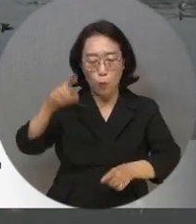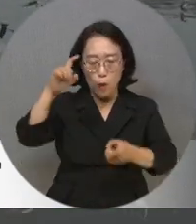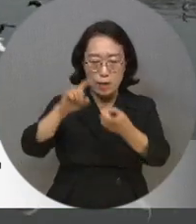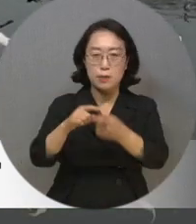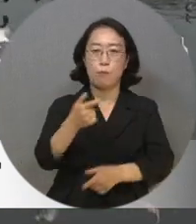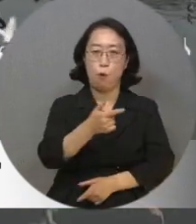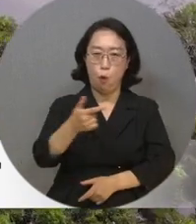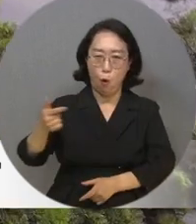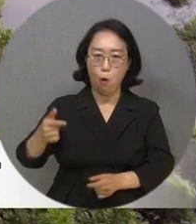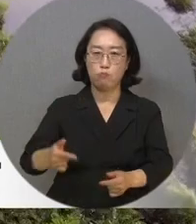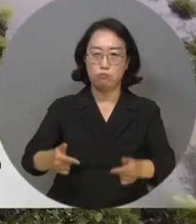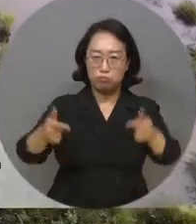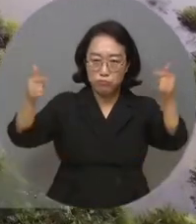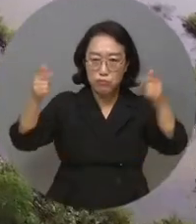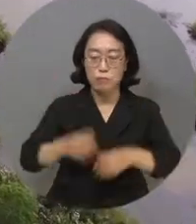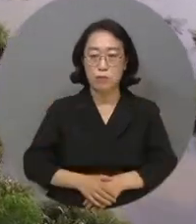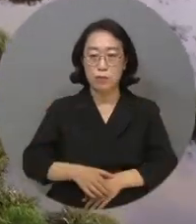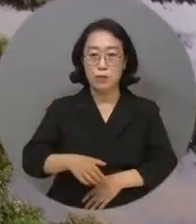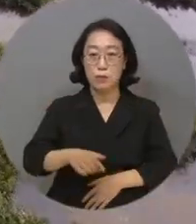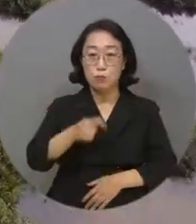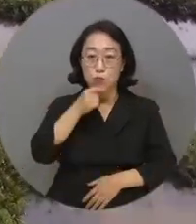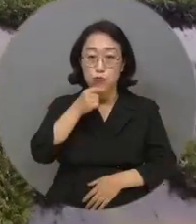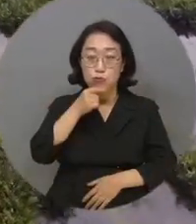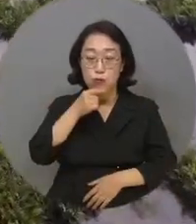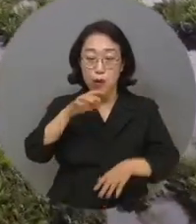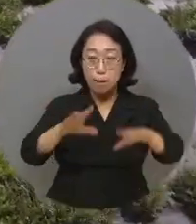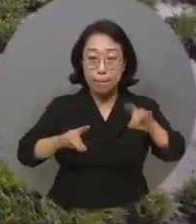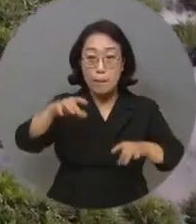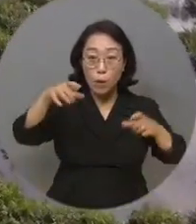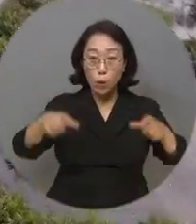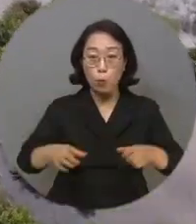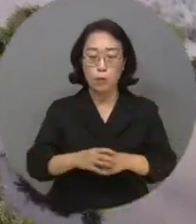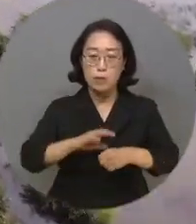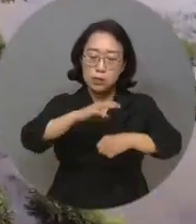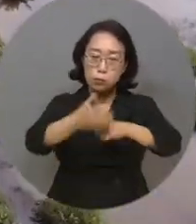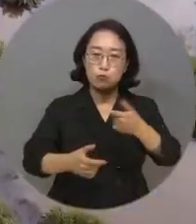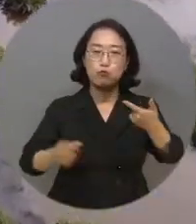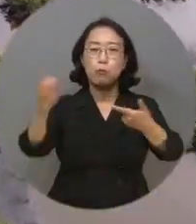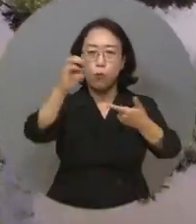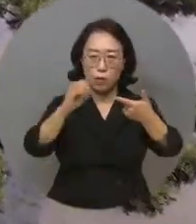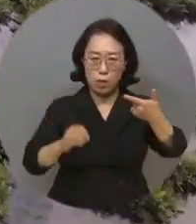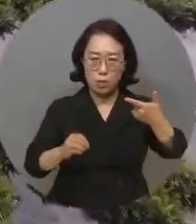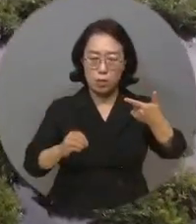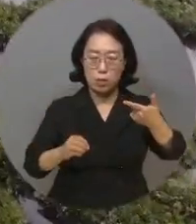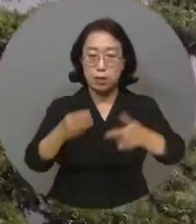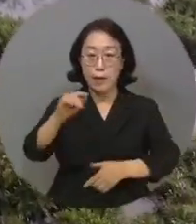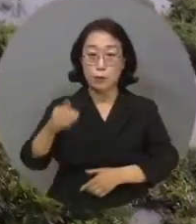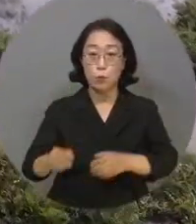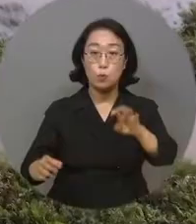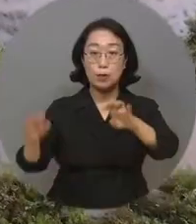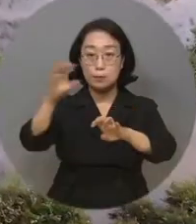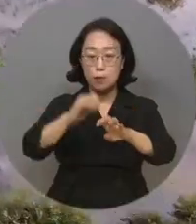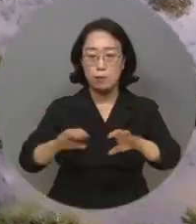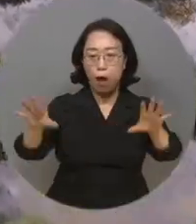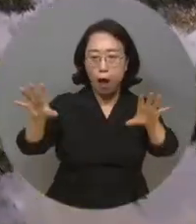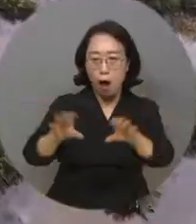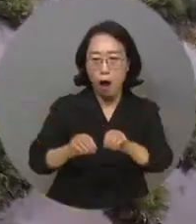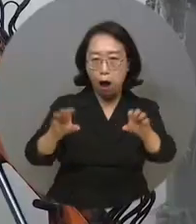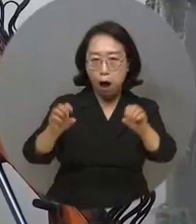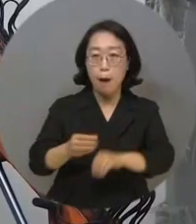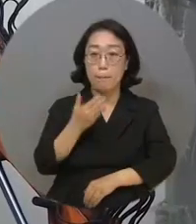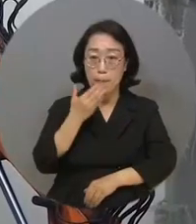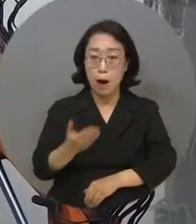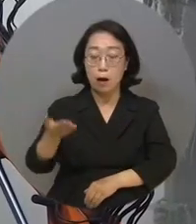있습니다. 습지는 지구 지표면적의 약 6%로 지상에 존재하는 탄소의 40% 이상을 저장할 수